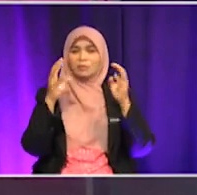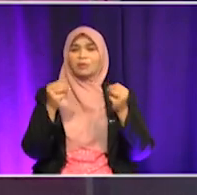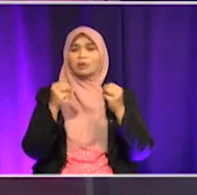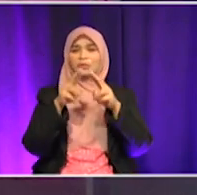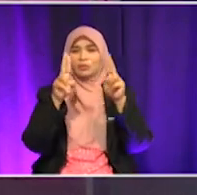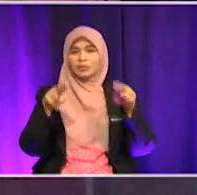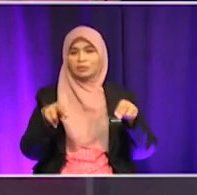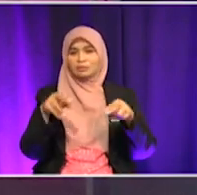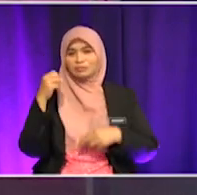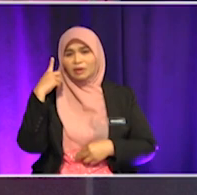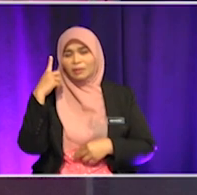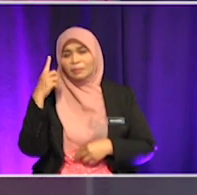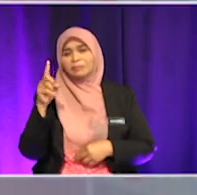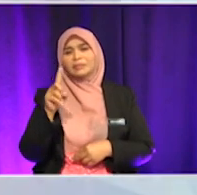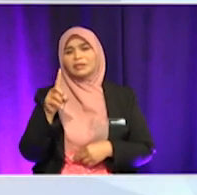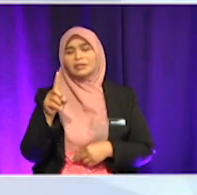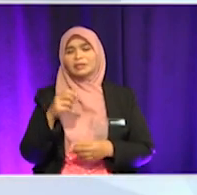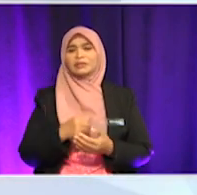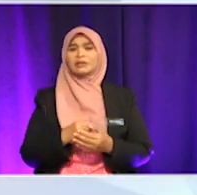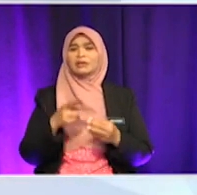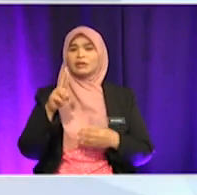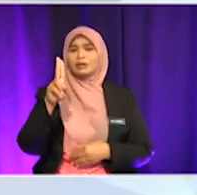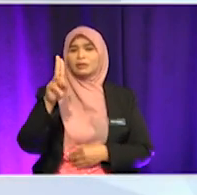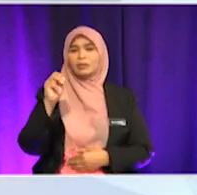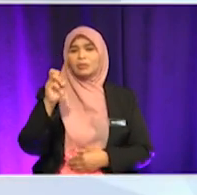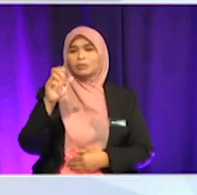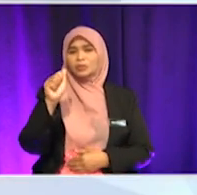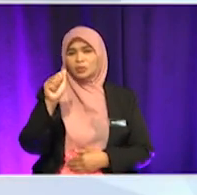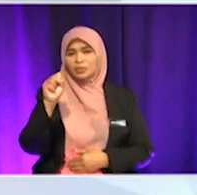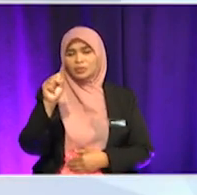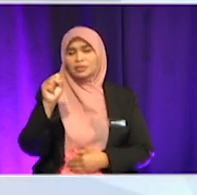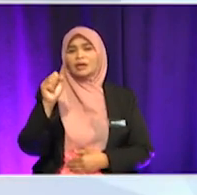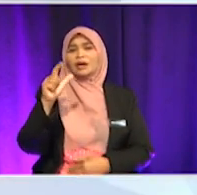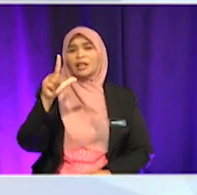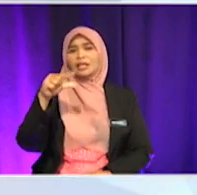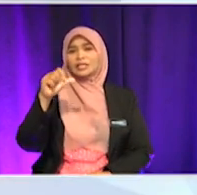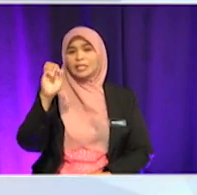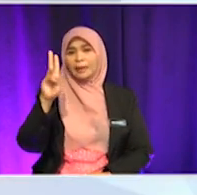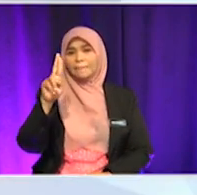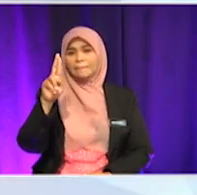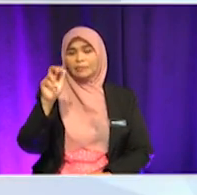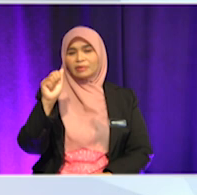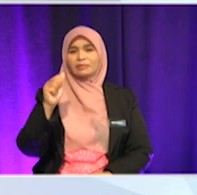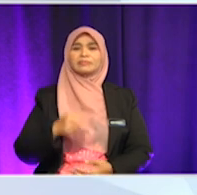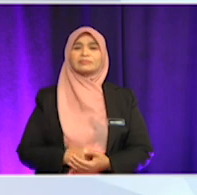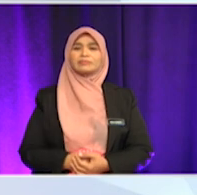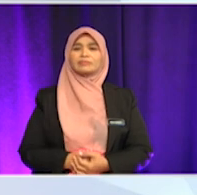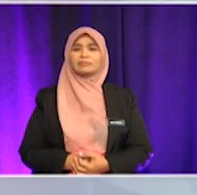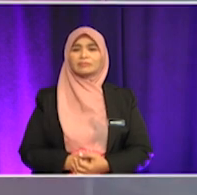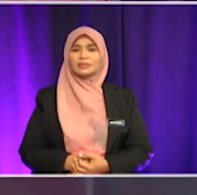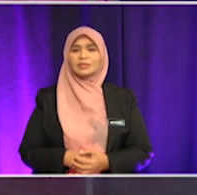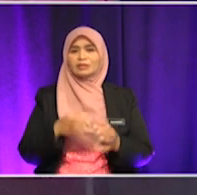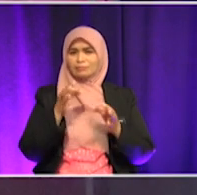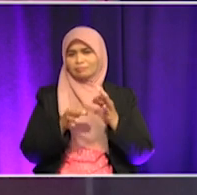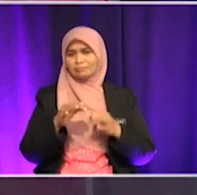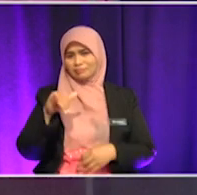Irfan. Okey, yang mana satu merupakan rumus algebra? Rumus algebra. Ya, rumus algebra ni masuk tau dalam kuis matematik nanti. Malam Irfan